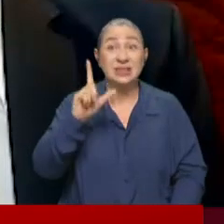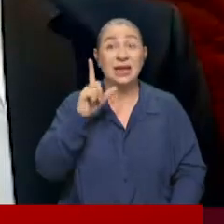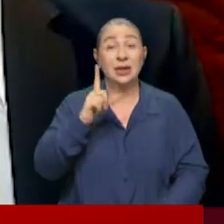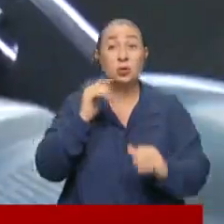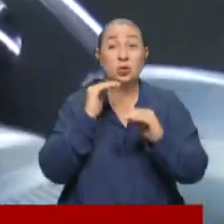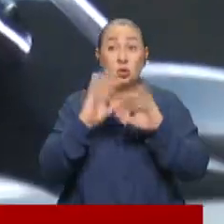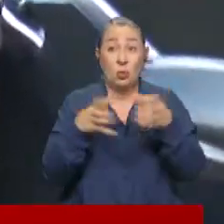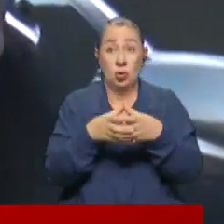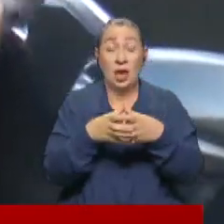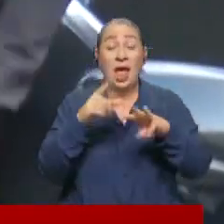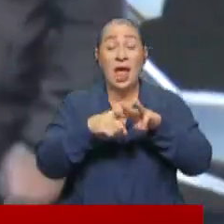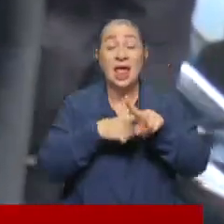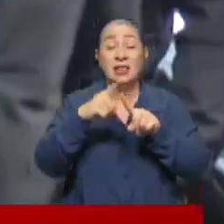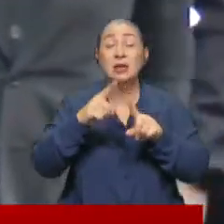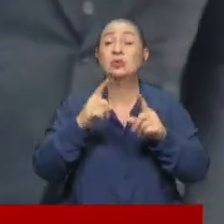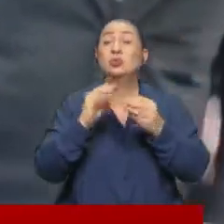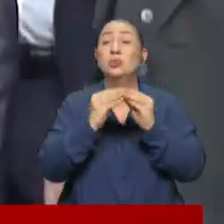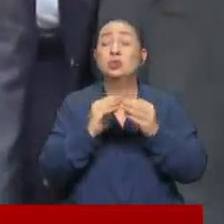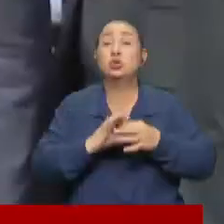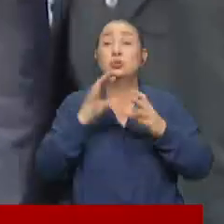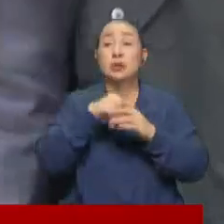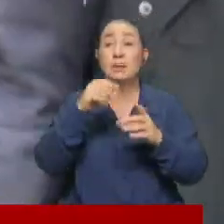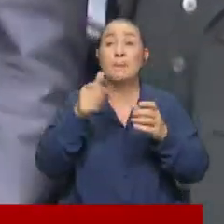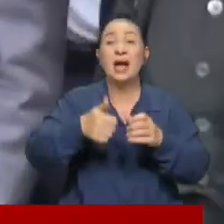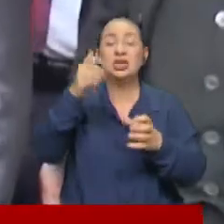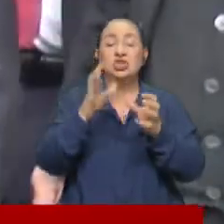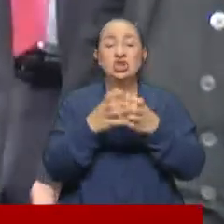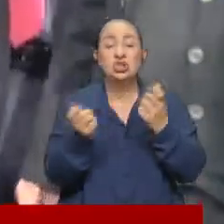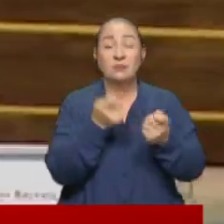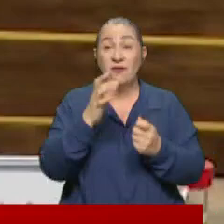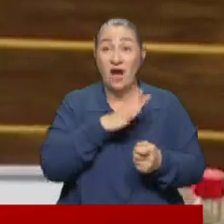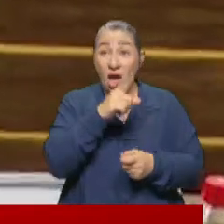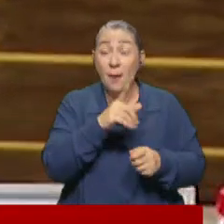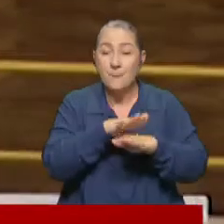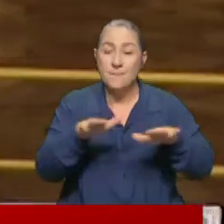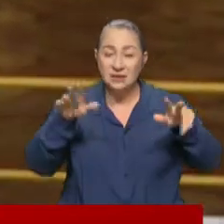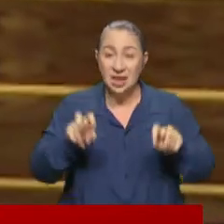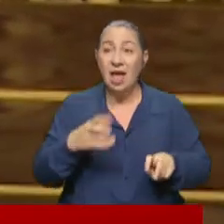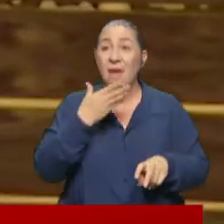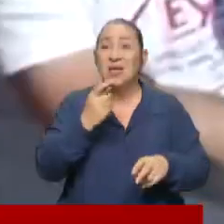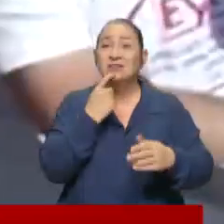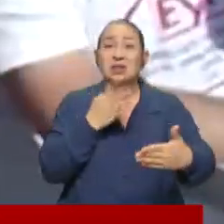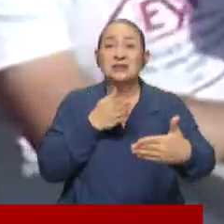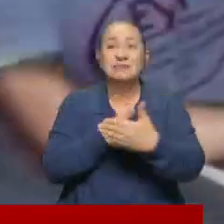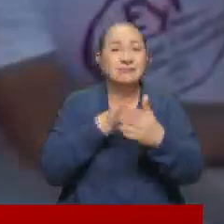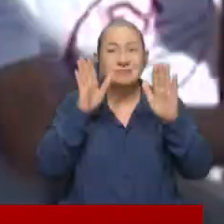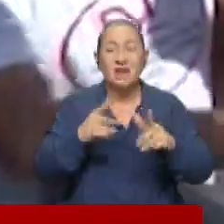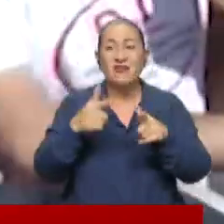gereken topluluk. EYT sorununun çözümü için bakanlıkta bir çalışma grubu oluşturuldu ama masada emeklilikte